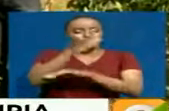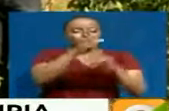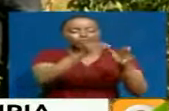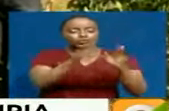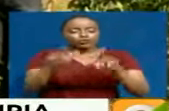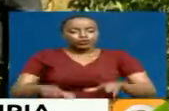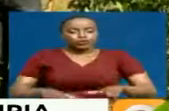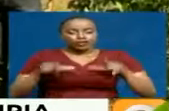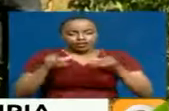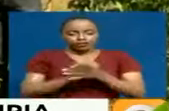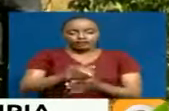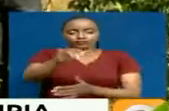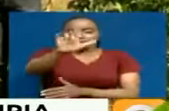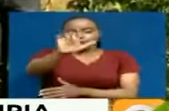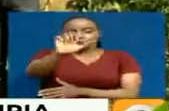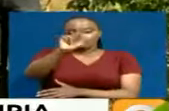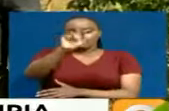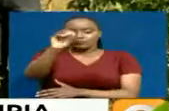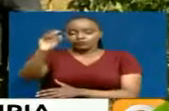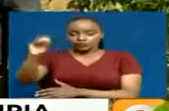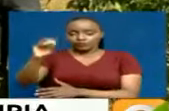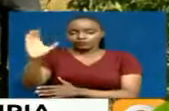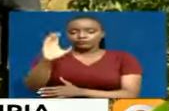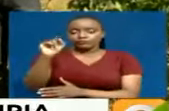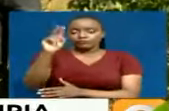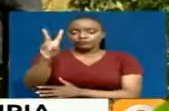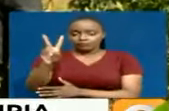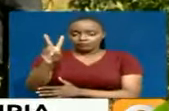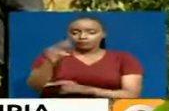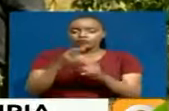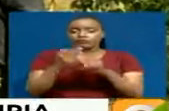maisha yao. Stephen Letoo,